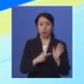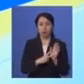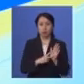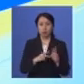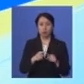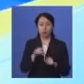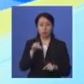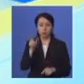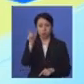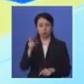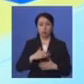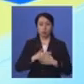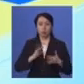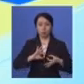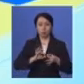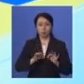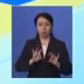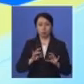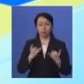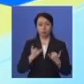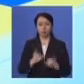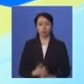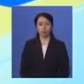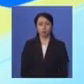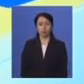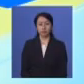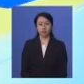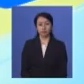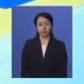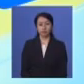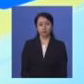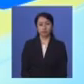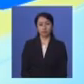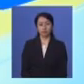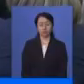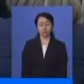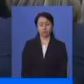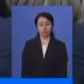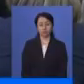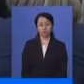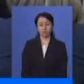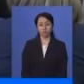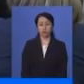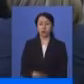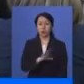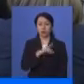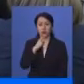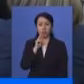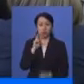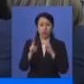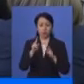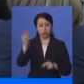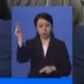тысяч человек более подробно об этом в материале нашего корреспондента как было отмечено на брифинге